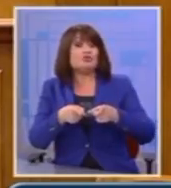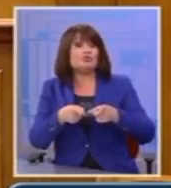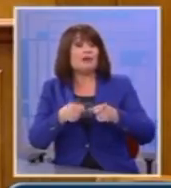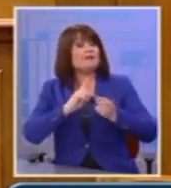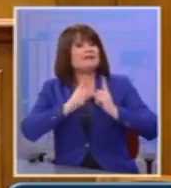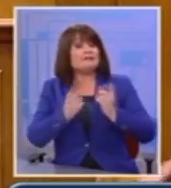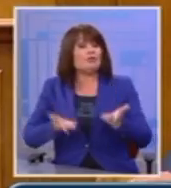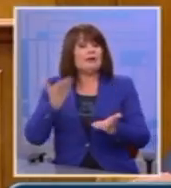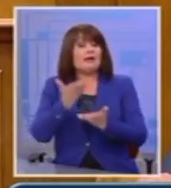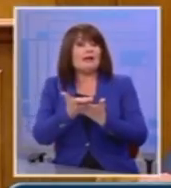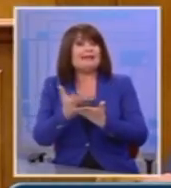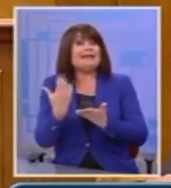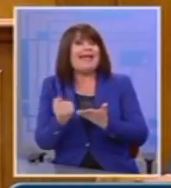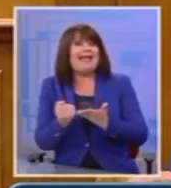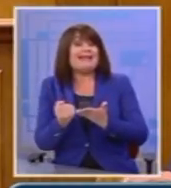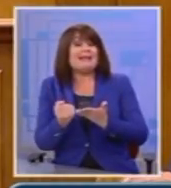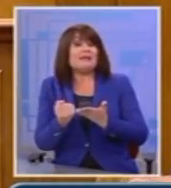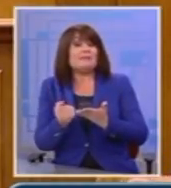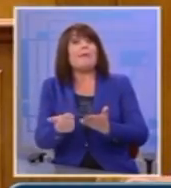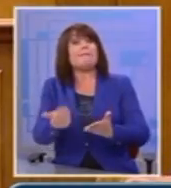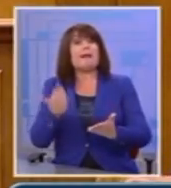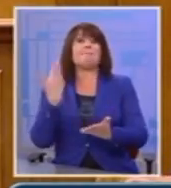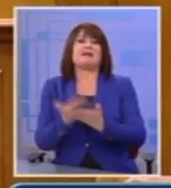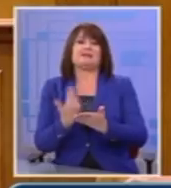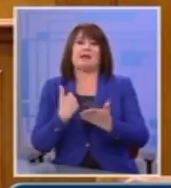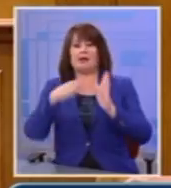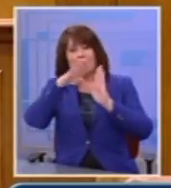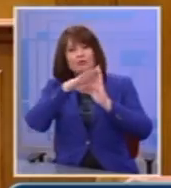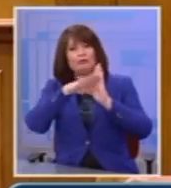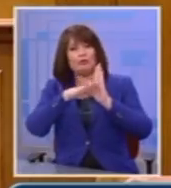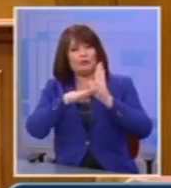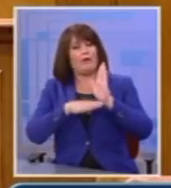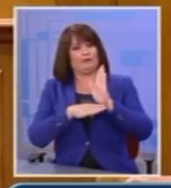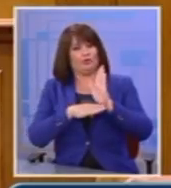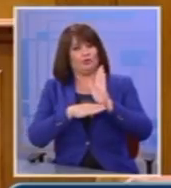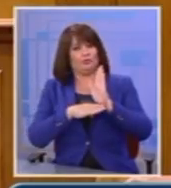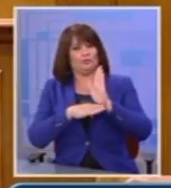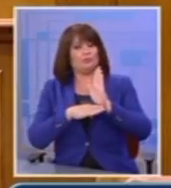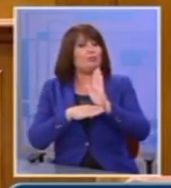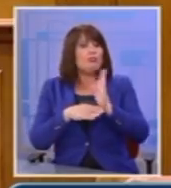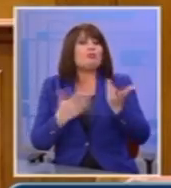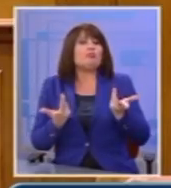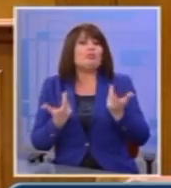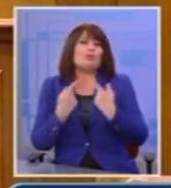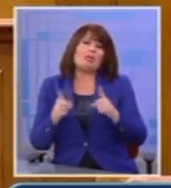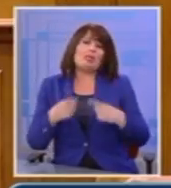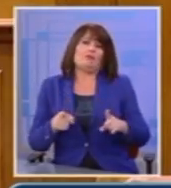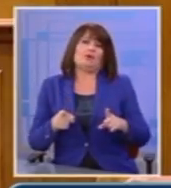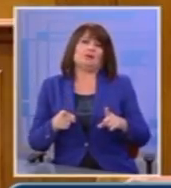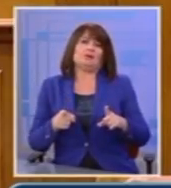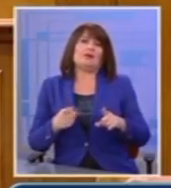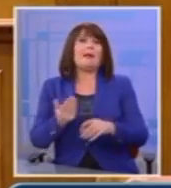περιλαμβάνει πολλές προαπαιτούμενες δράσεις που απέχουν πάρα πολύ από